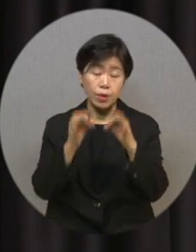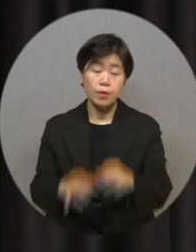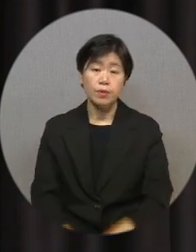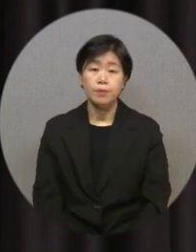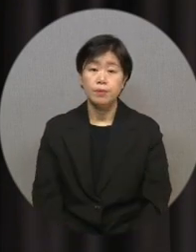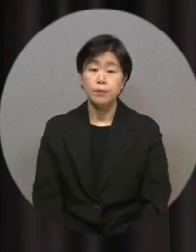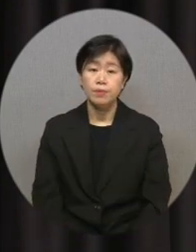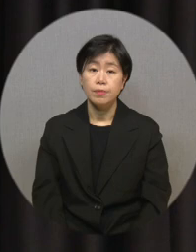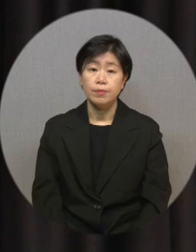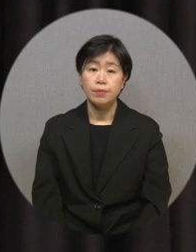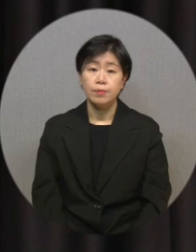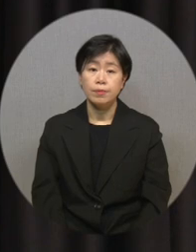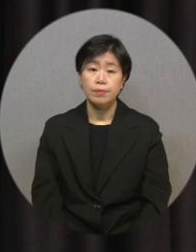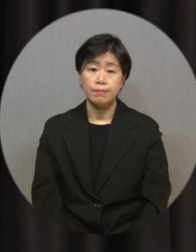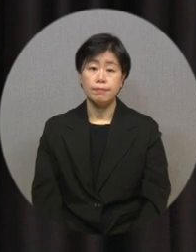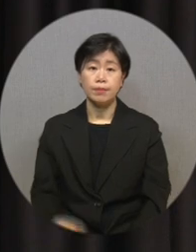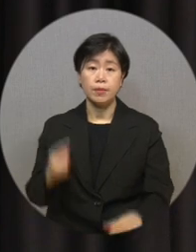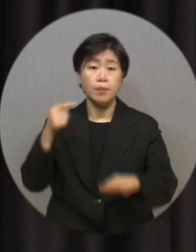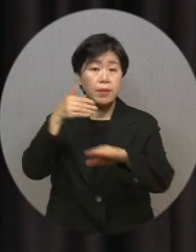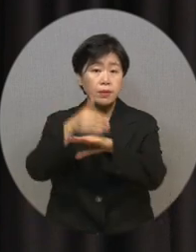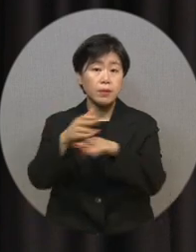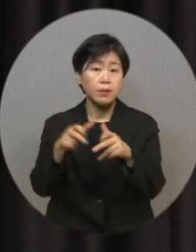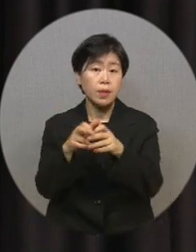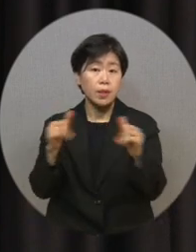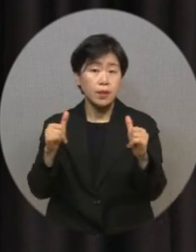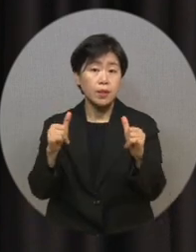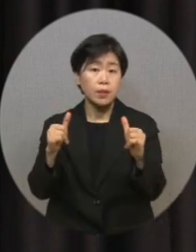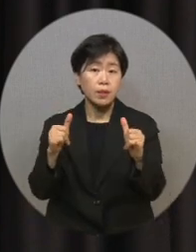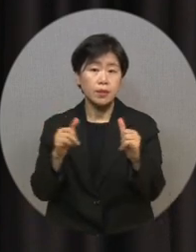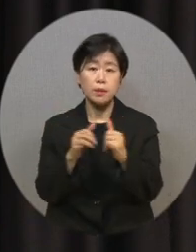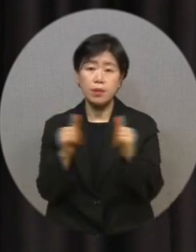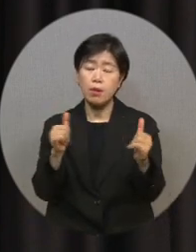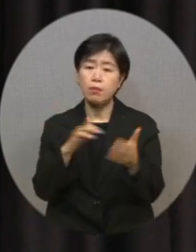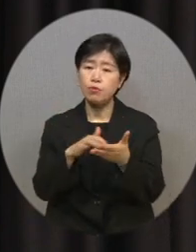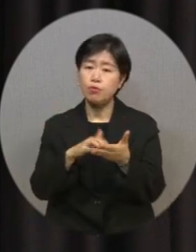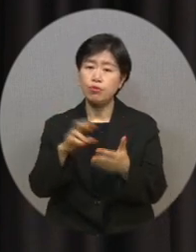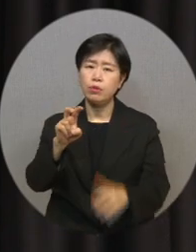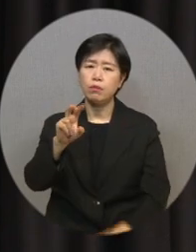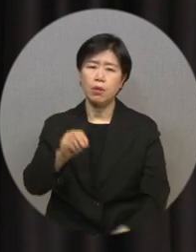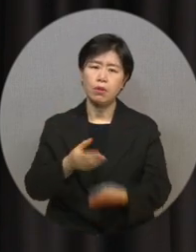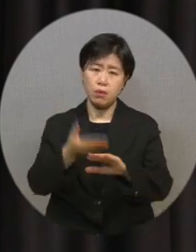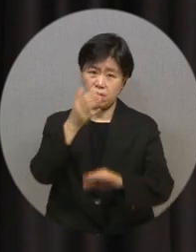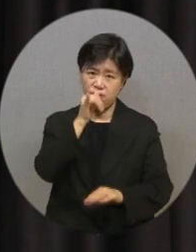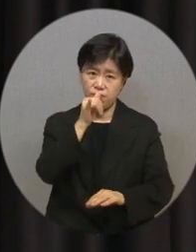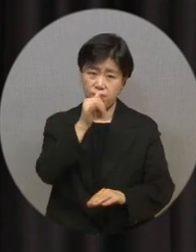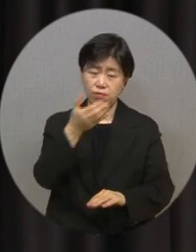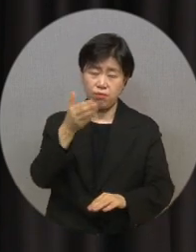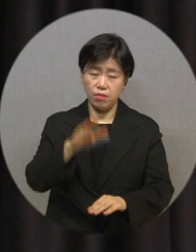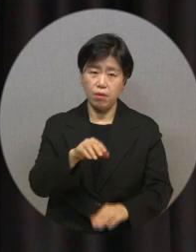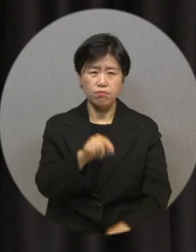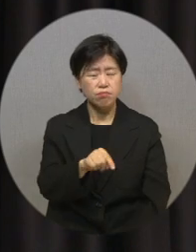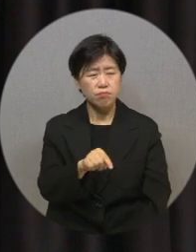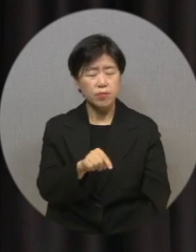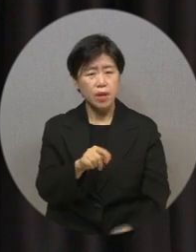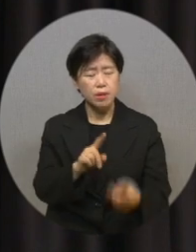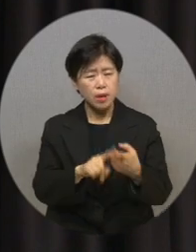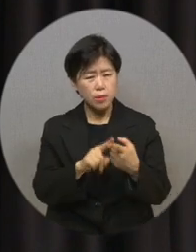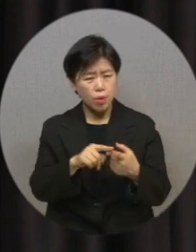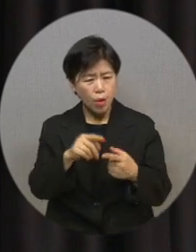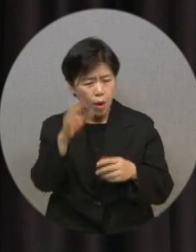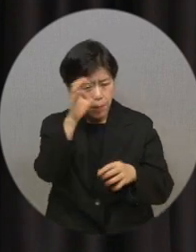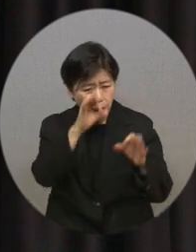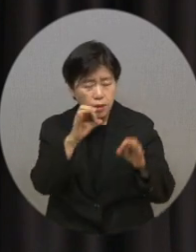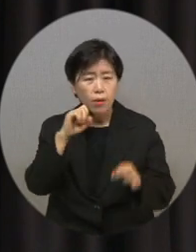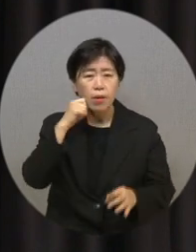20만이 좀 넘습니다 등록 그 발달 장애인들로 보면 근데 사실은 사각지대 노인 발달 장인 분들도 상당히